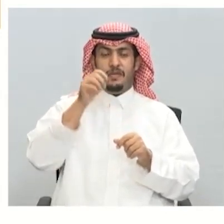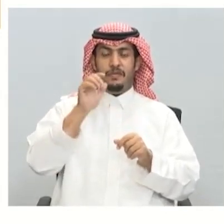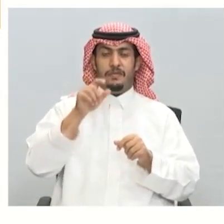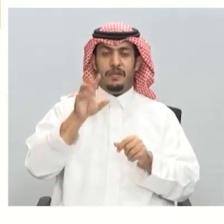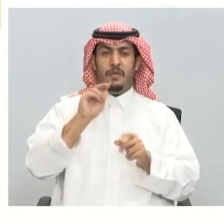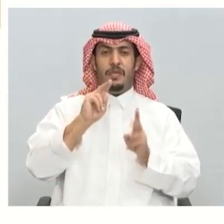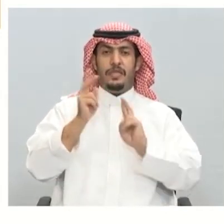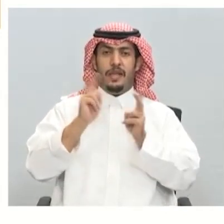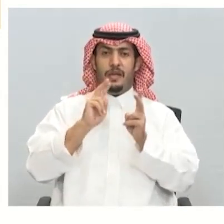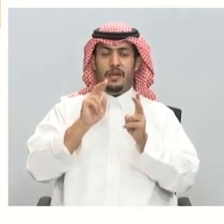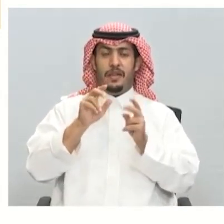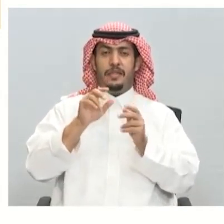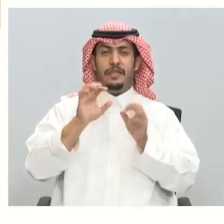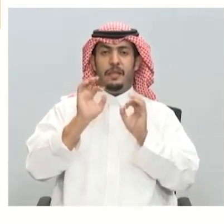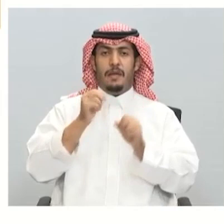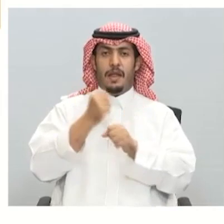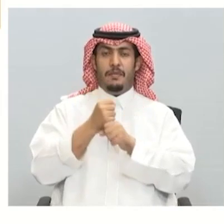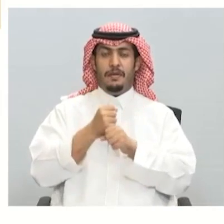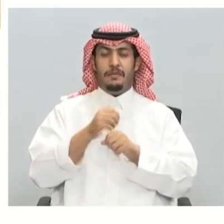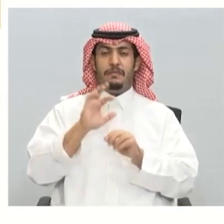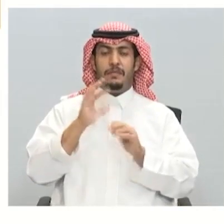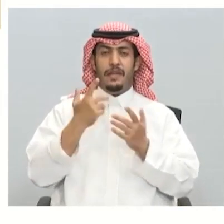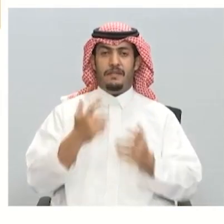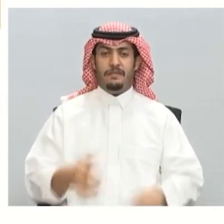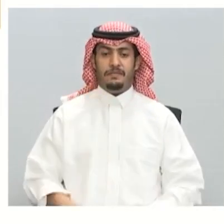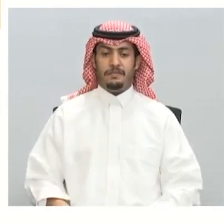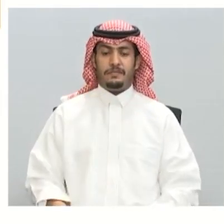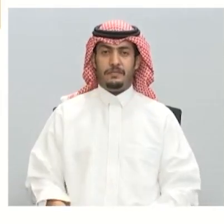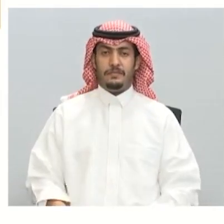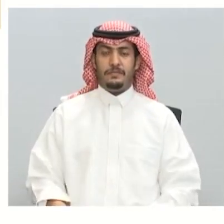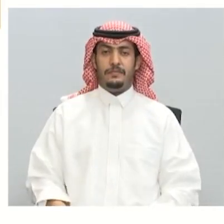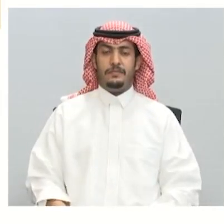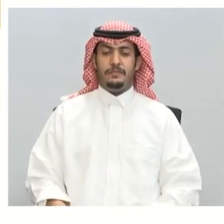او تغير طبيعه الاعمال كيف يكون ذلك